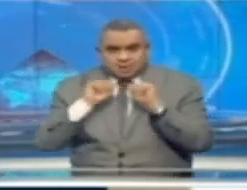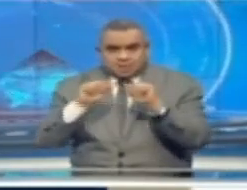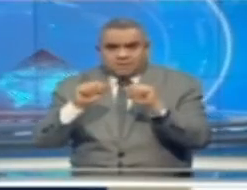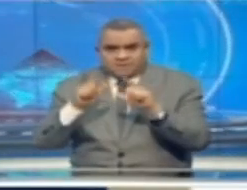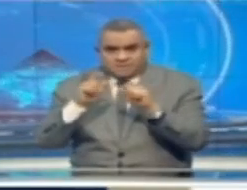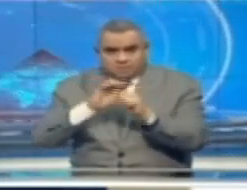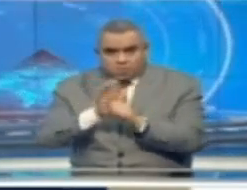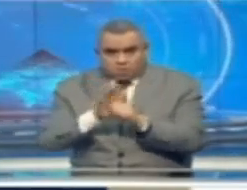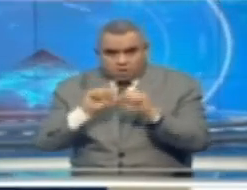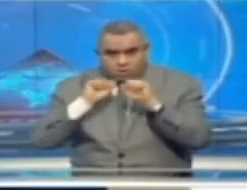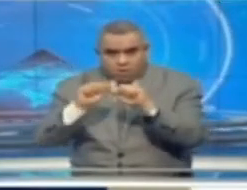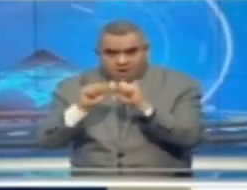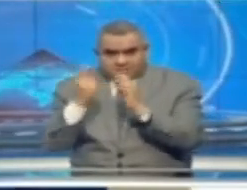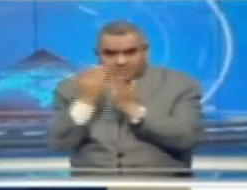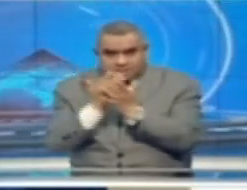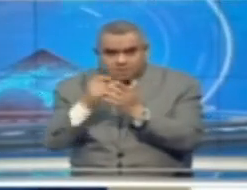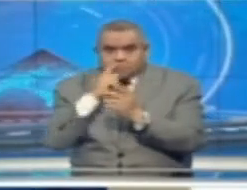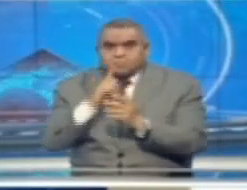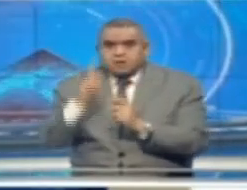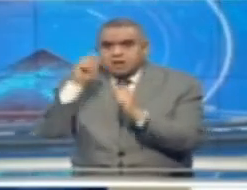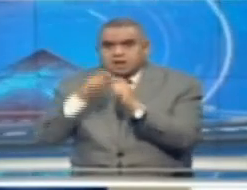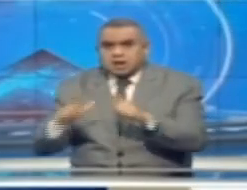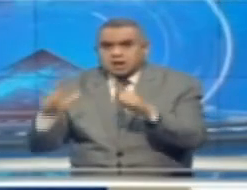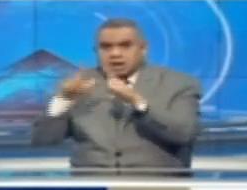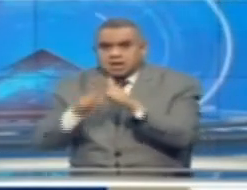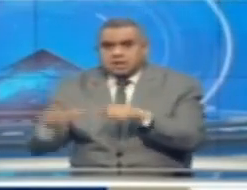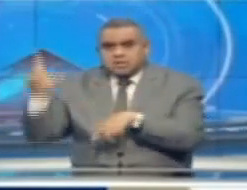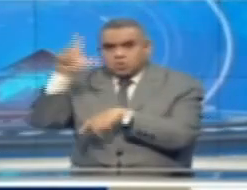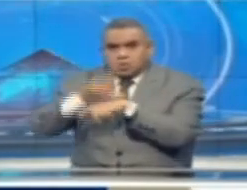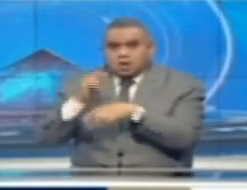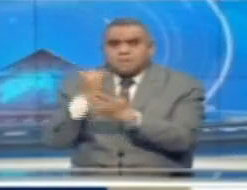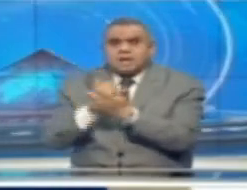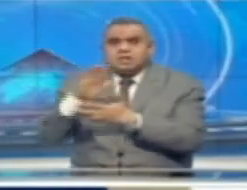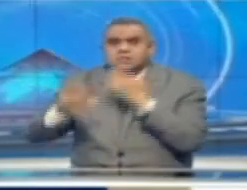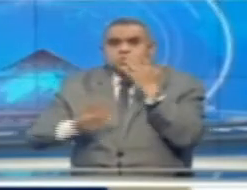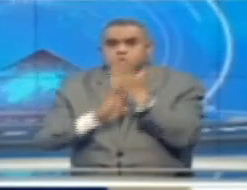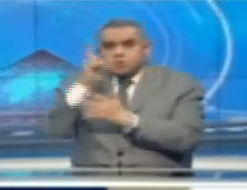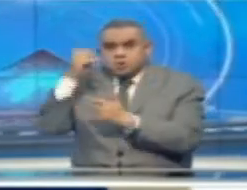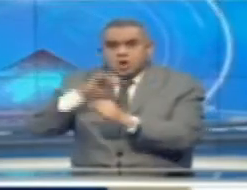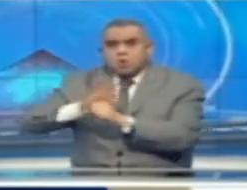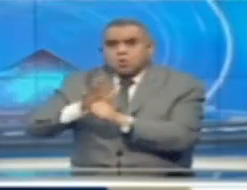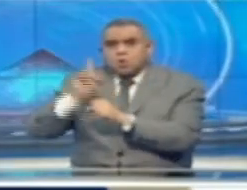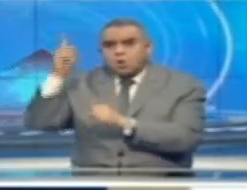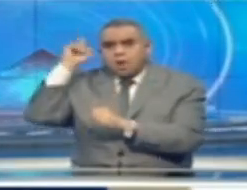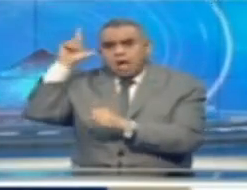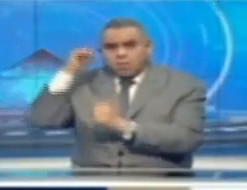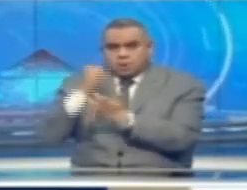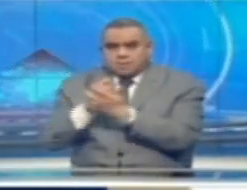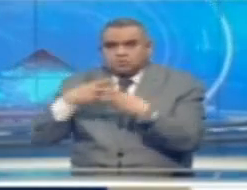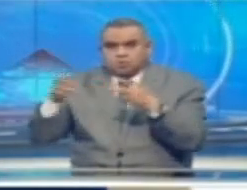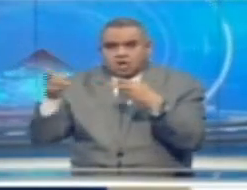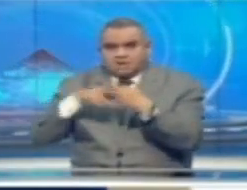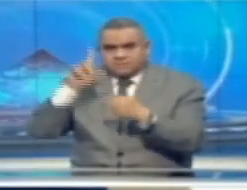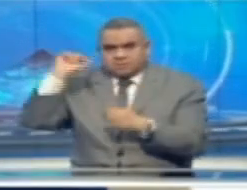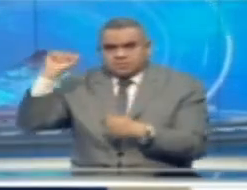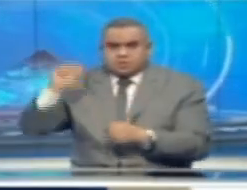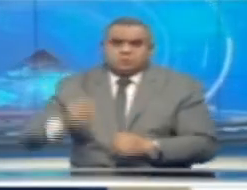انتشار فيروس كورونا يتم اتخاذها من قبل اللجنة العليا لإدارة أزمة كورونا.